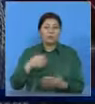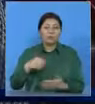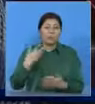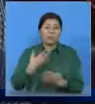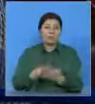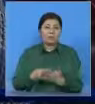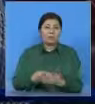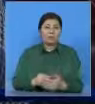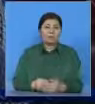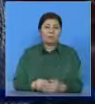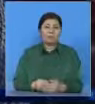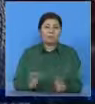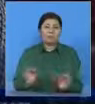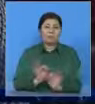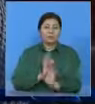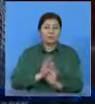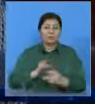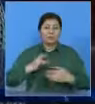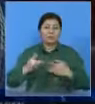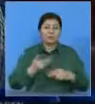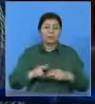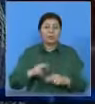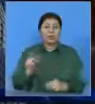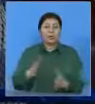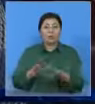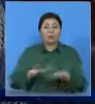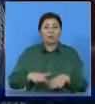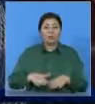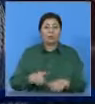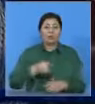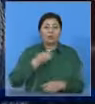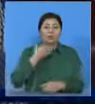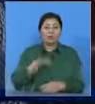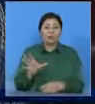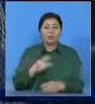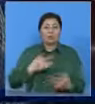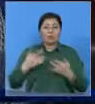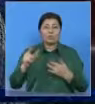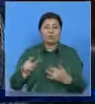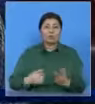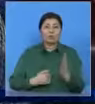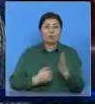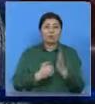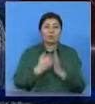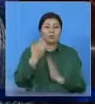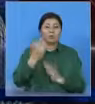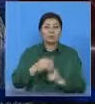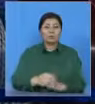шығарма бұл Ақтөбе көрермендері өте жақсы қабылдады. Барлық актерлар өте жоғары деңгейде.